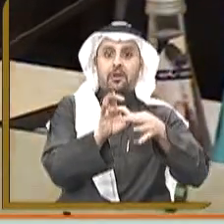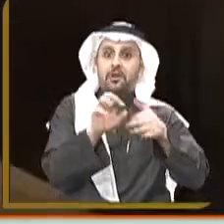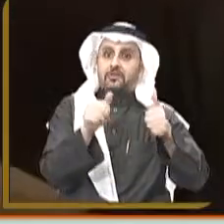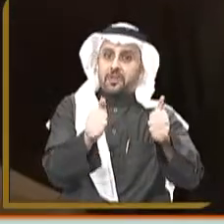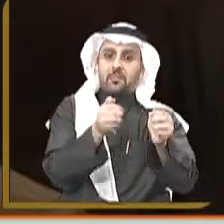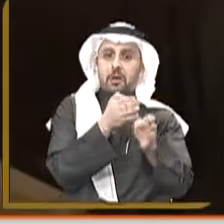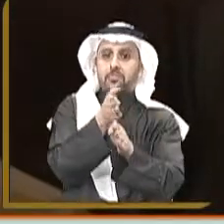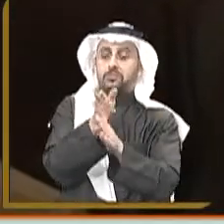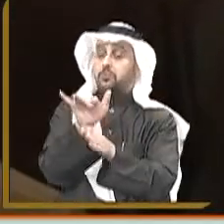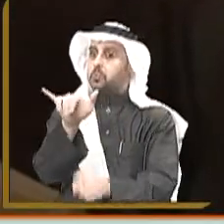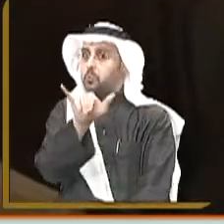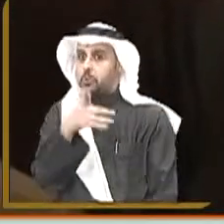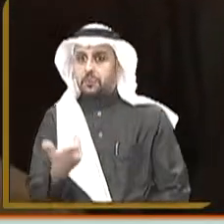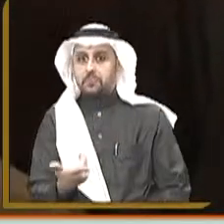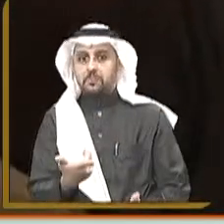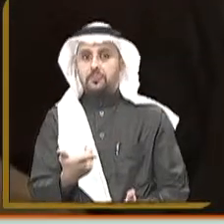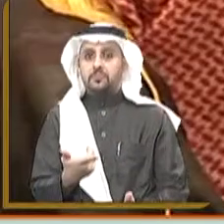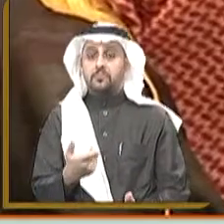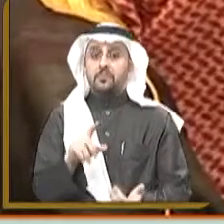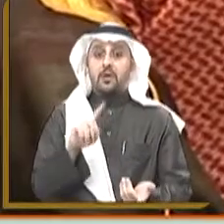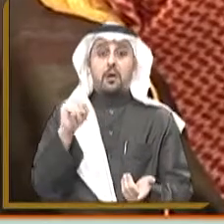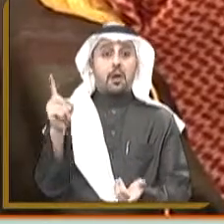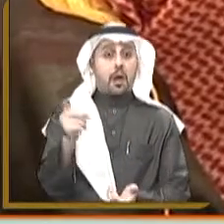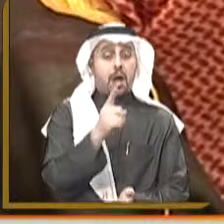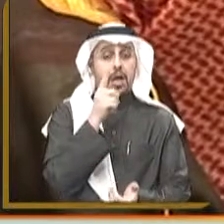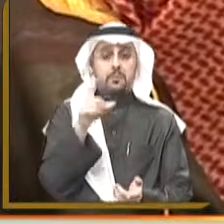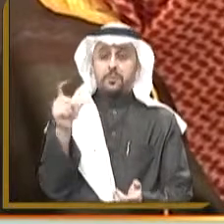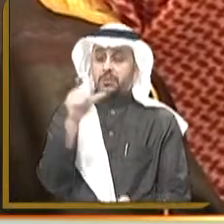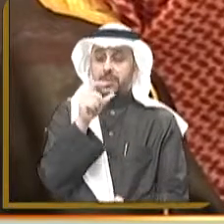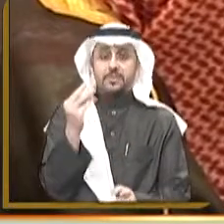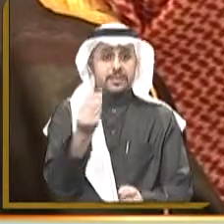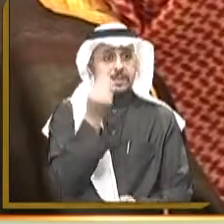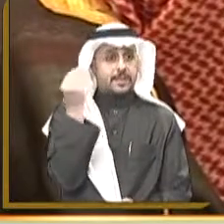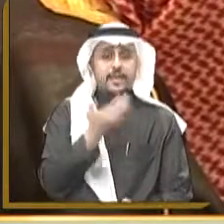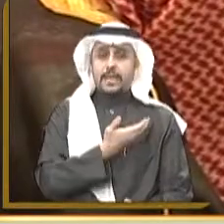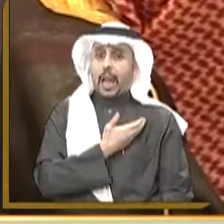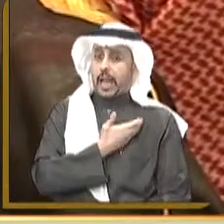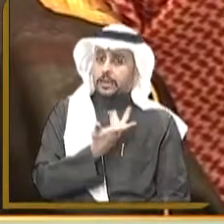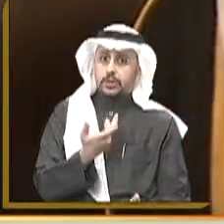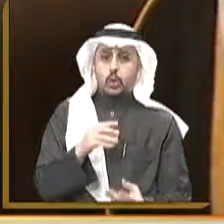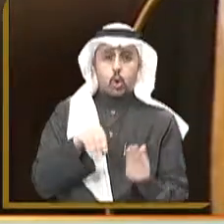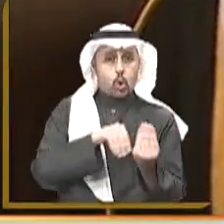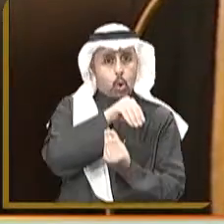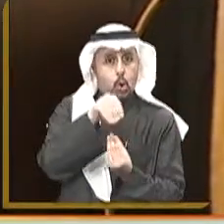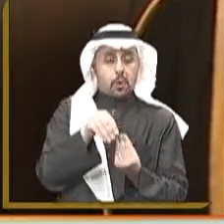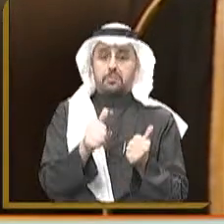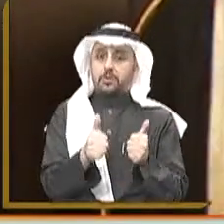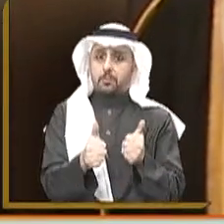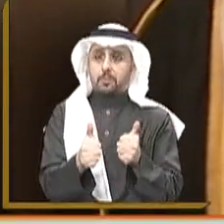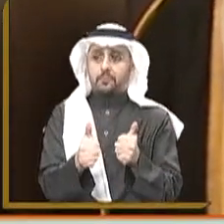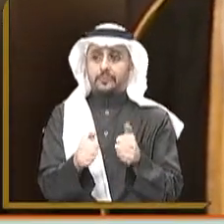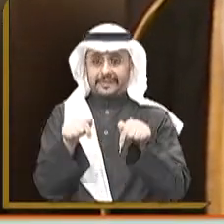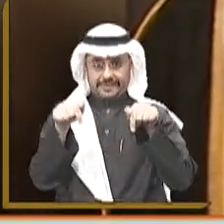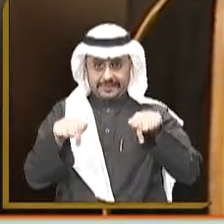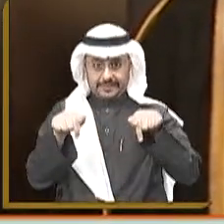بقطاعات حيوية للعالم الإسلامي مثل السياحة والحج والعمرة.